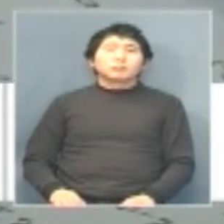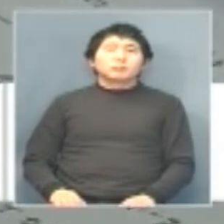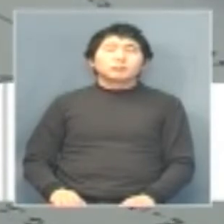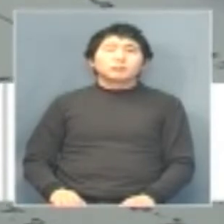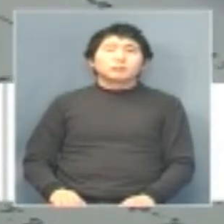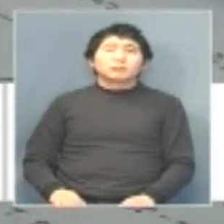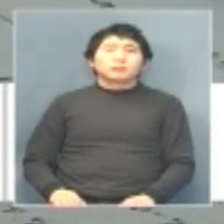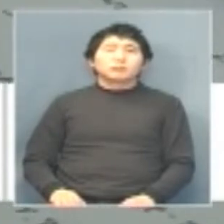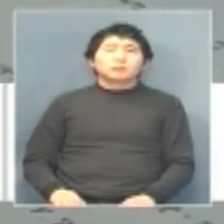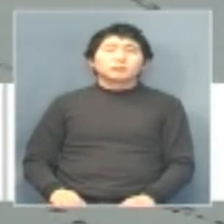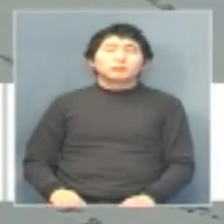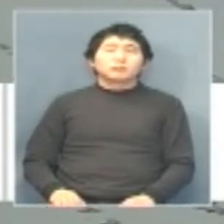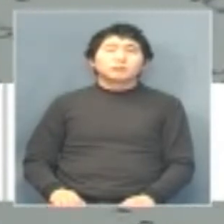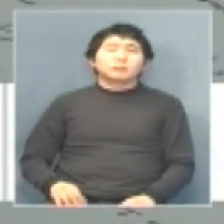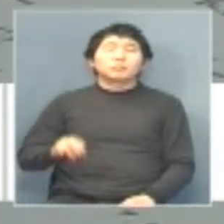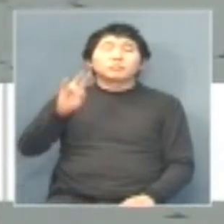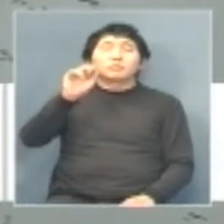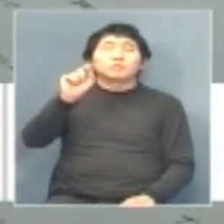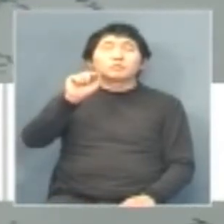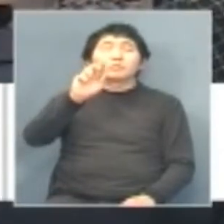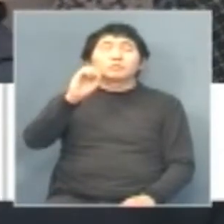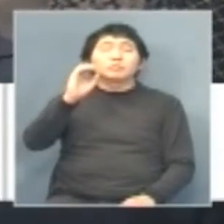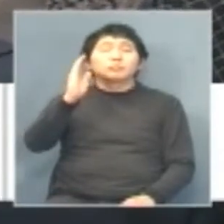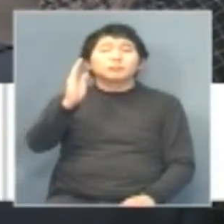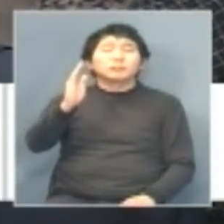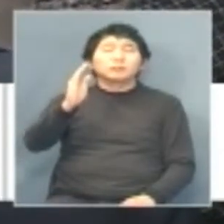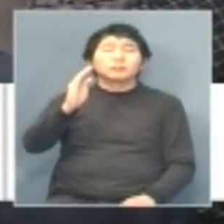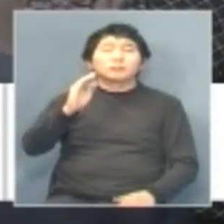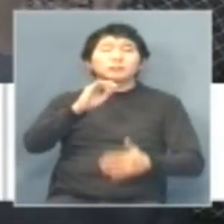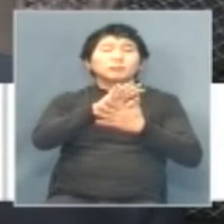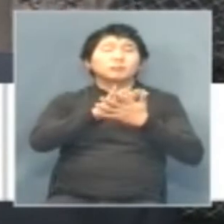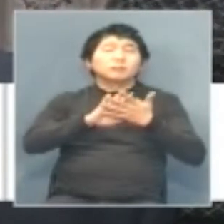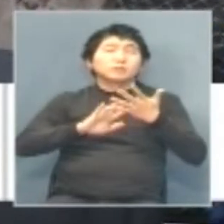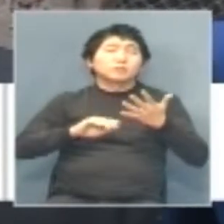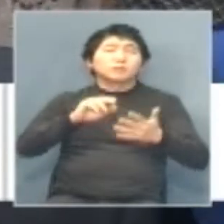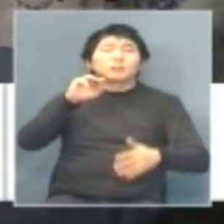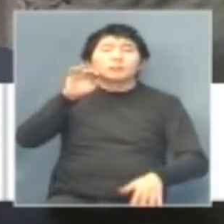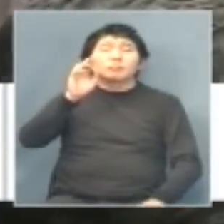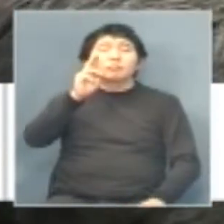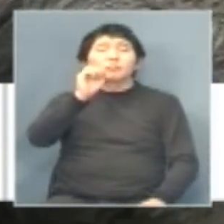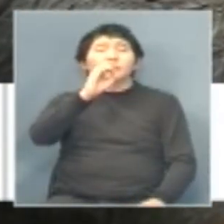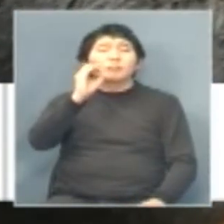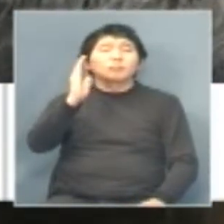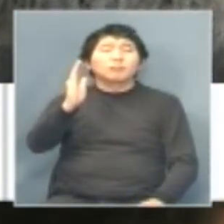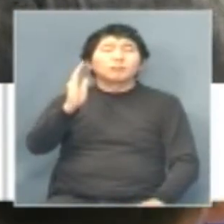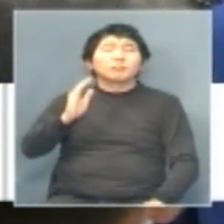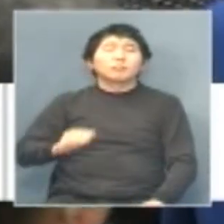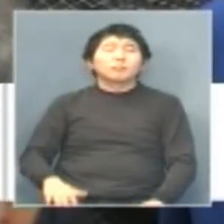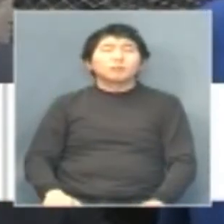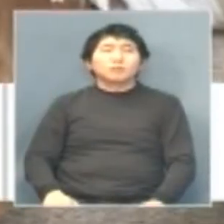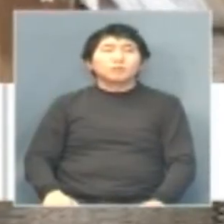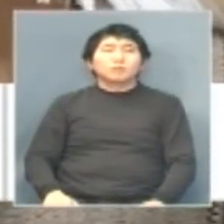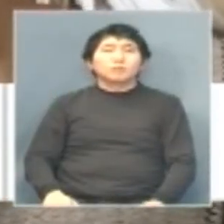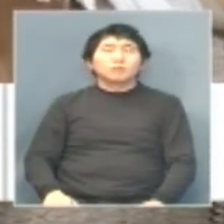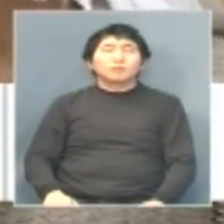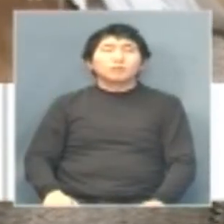Негізін елбасы Нұрсұлтан Назарбаев қалаған нығайту бағытын президент Қасым Жомарт Тоқаев жалғастырып келе жатқан мемлекет егемендігінің баянды болуына олардың қосқан үлесі